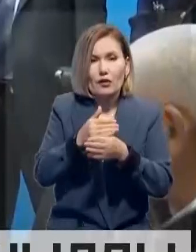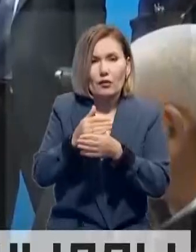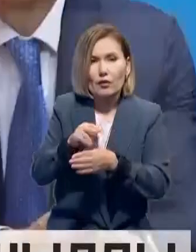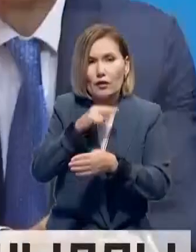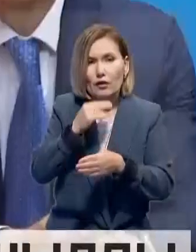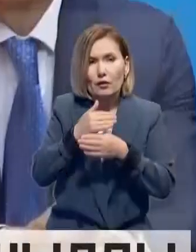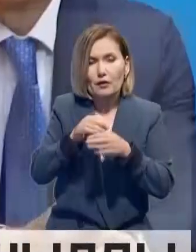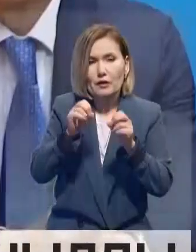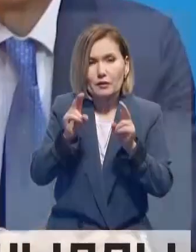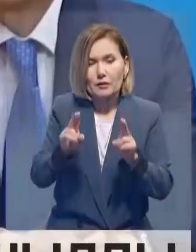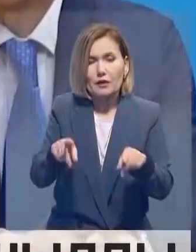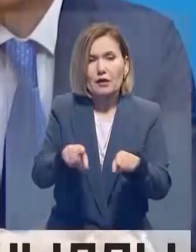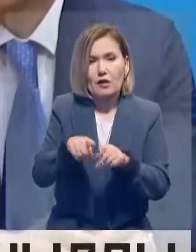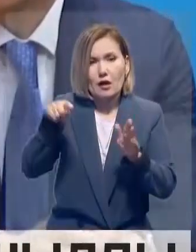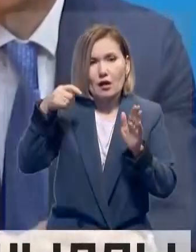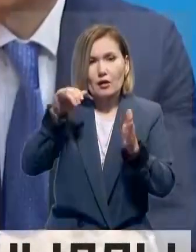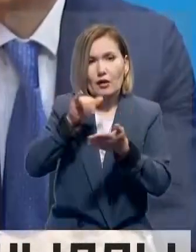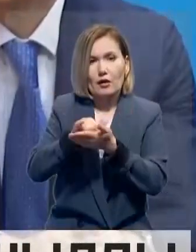қою үшін жасалғанын айтады.